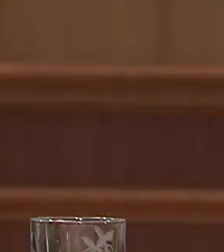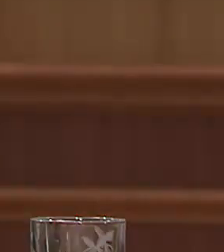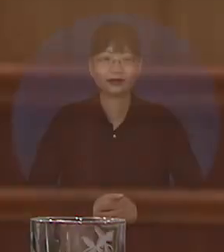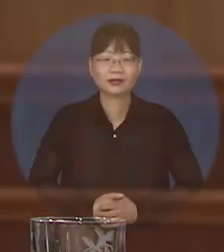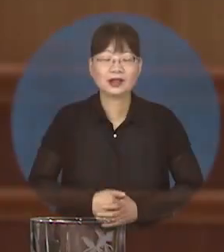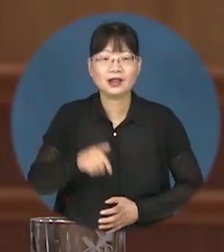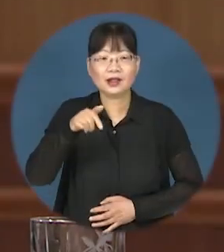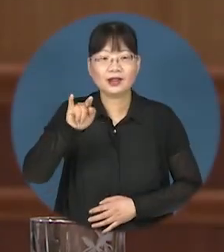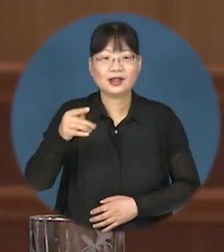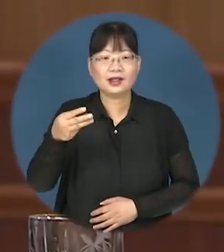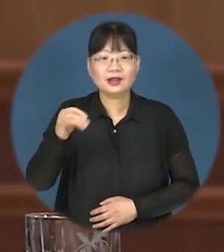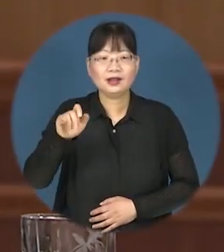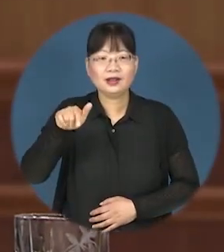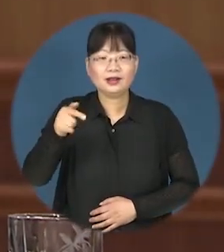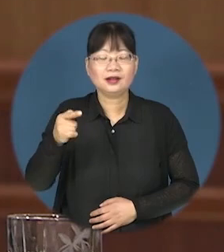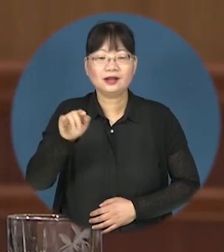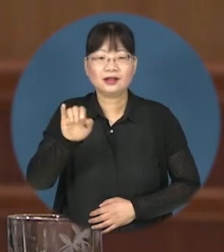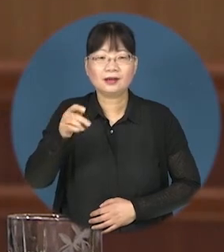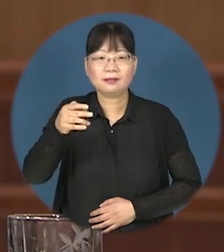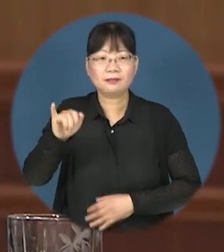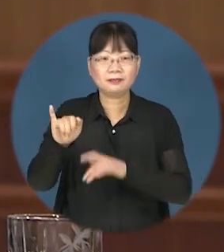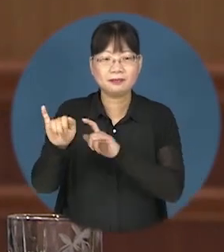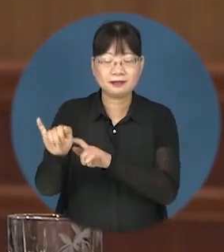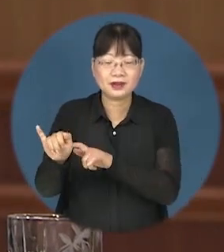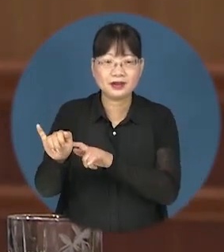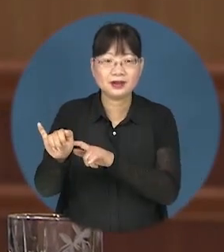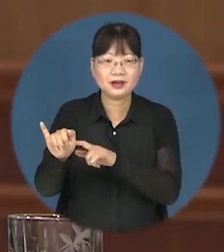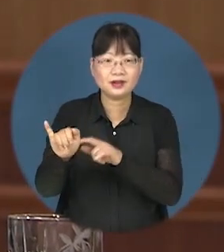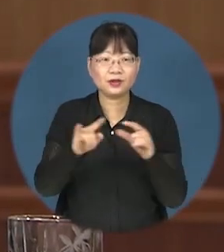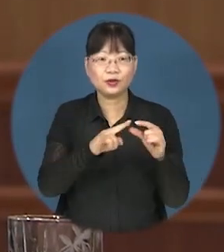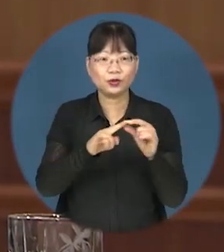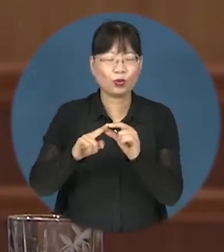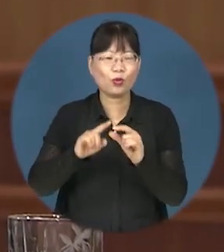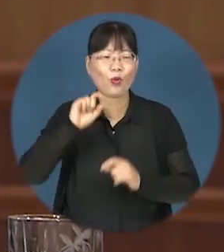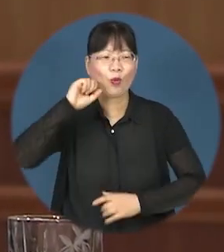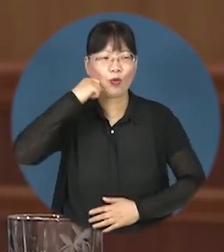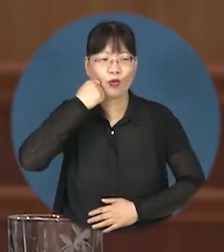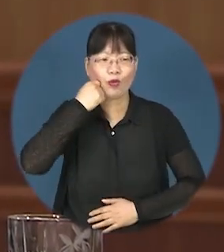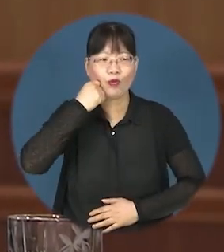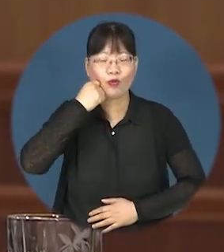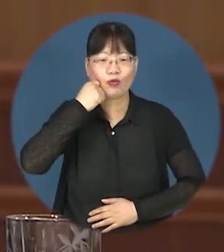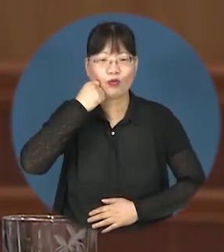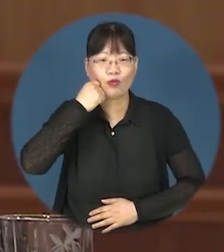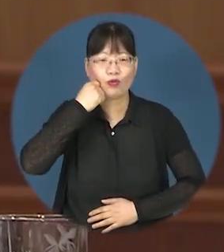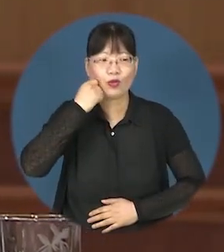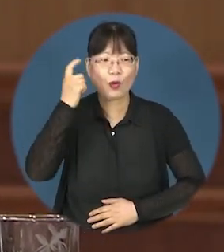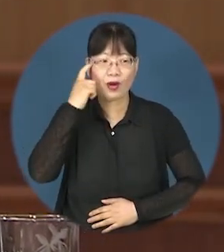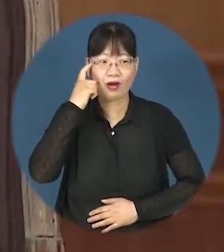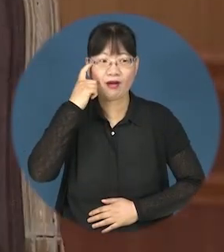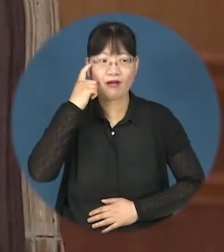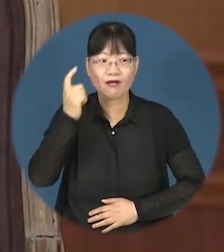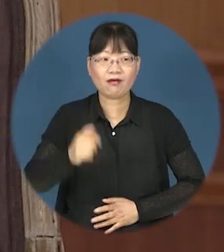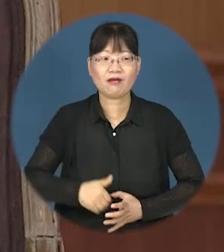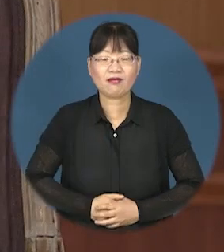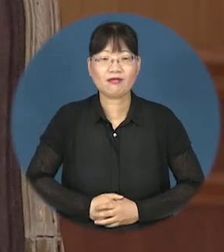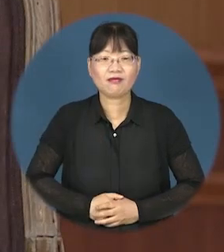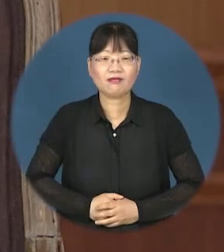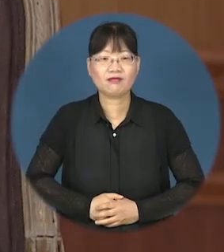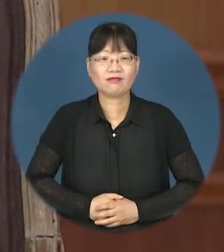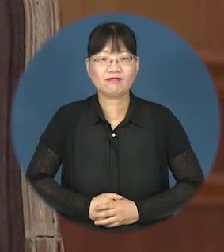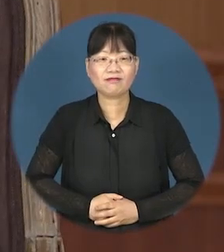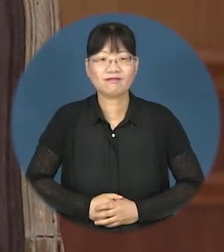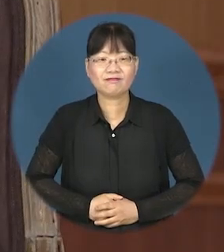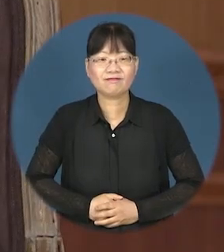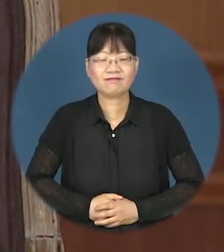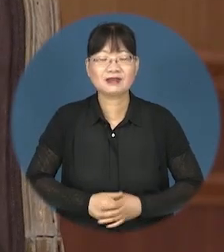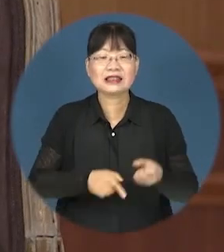캘리그래피 맞죠 예 2 쭉 뭐 어려워요 4 에 어려움 용어로 쓰니까 on 이 어떻게 되는 거예요